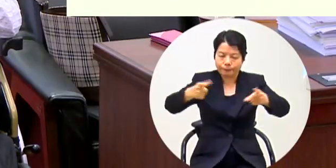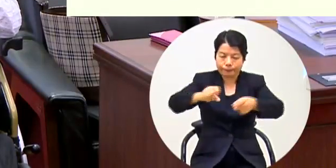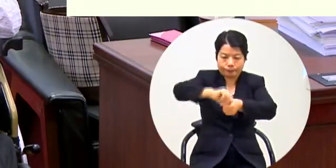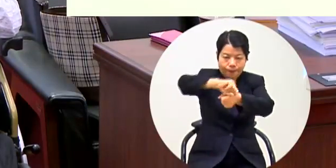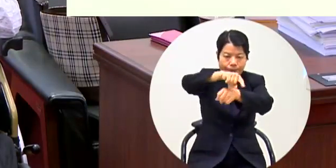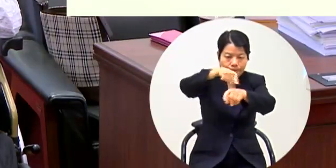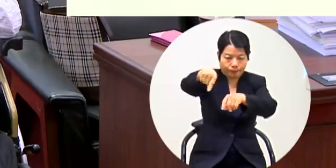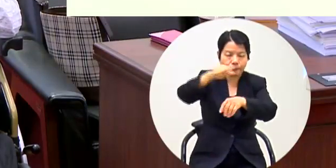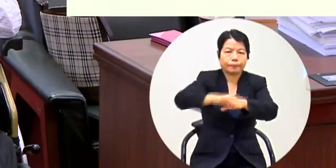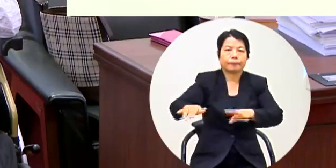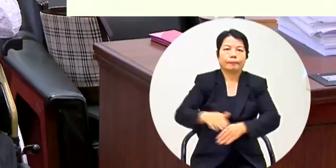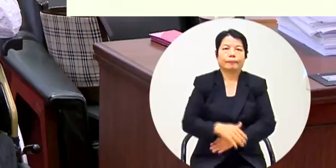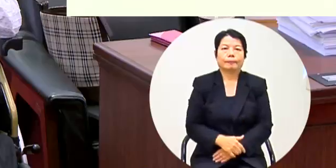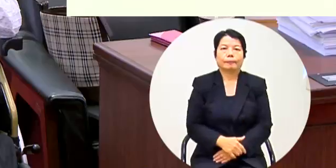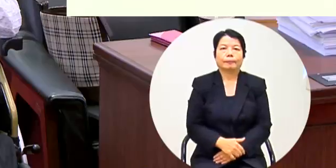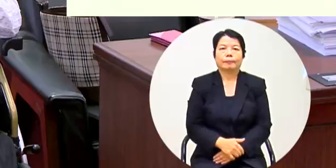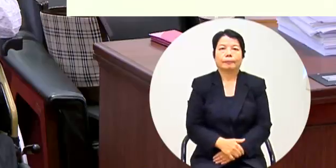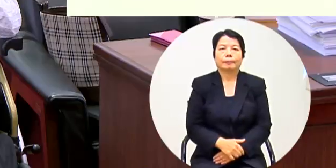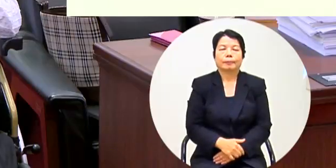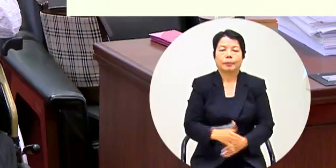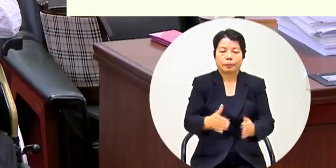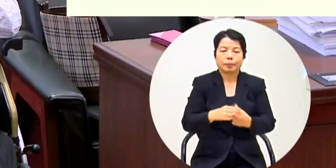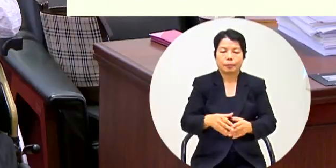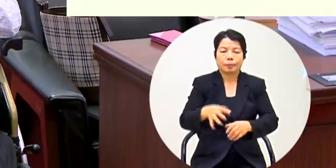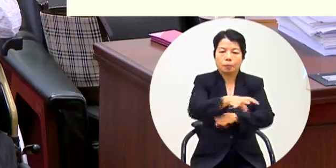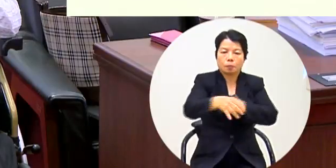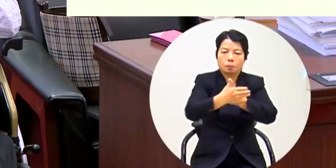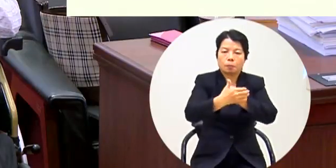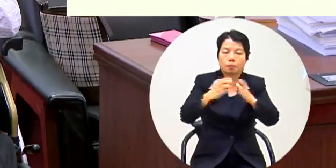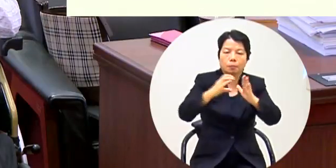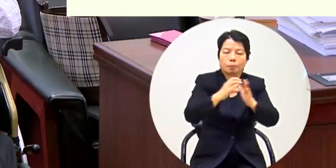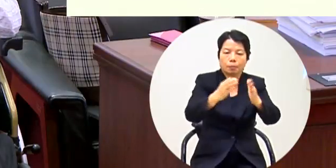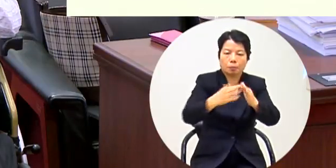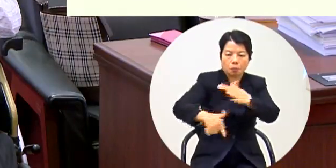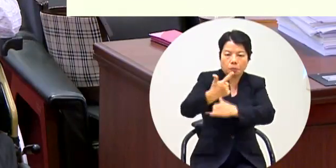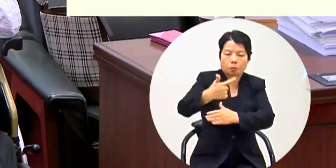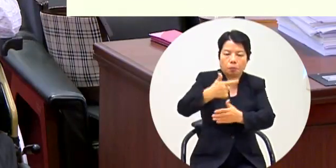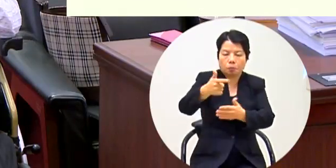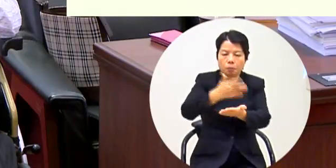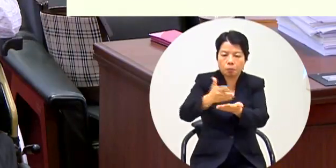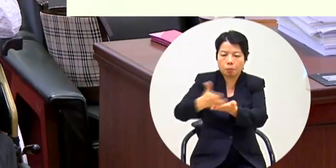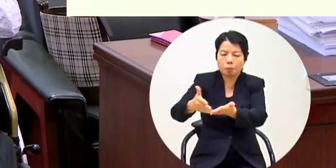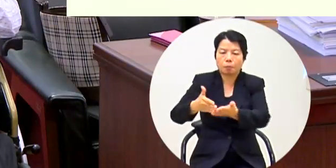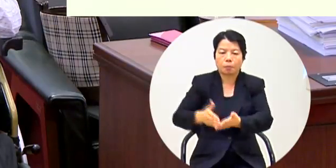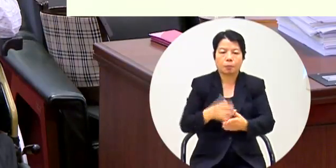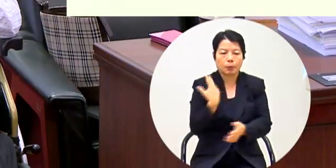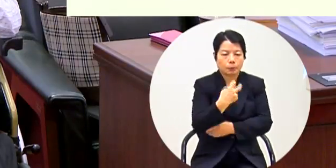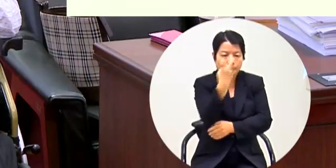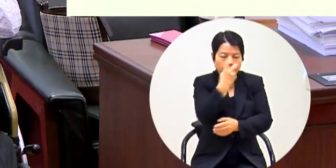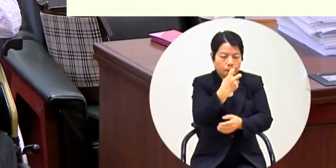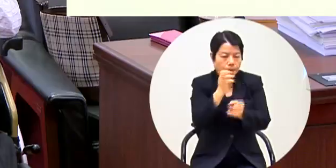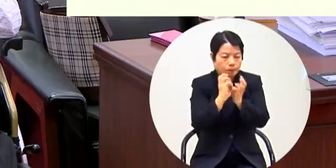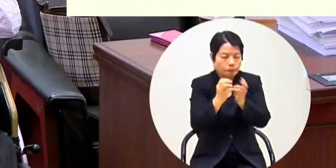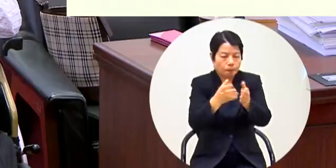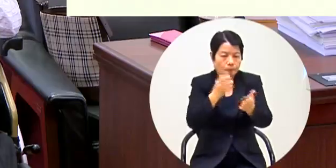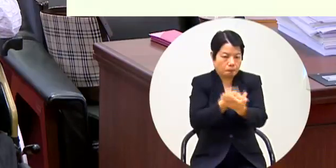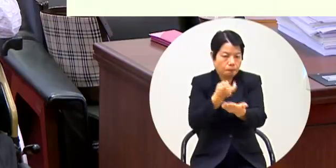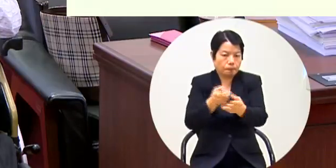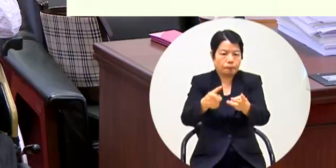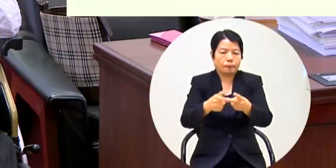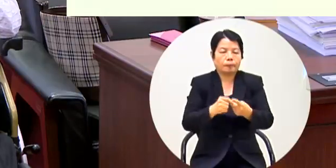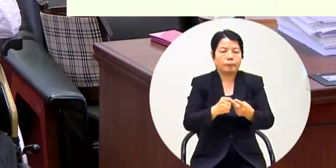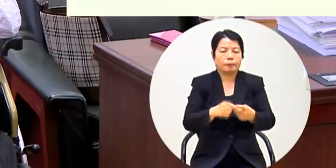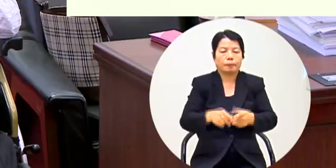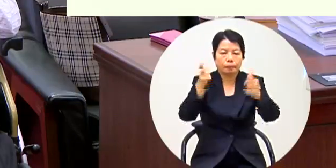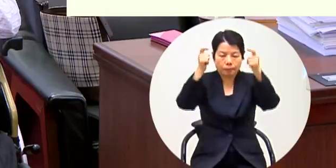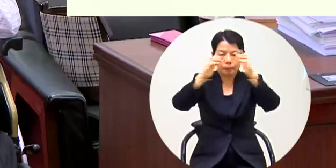够加紧脚步哈，做好这个相关的监督跟要求，也希望市府跟中央呢在这个部分继续努力。那